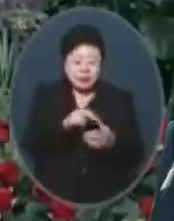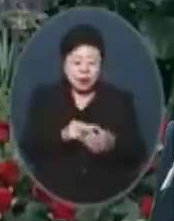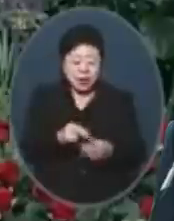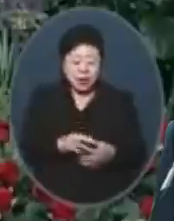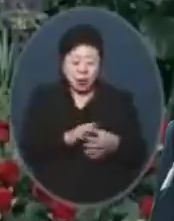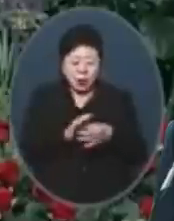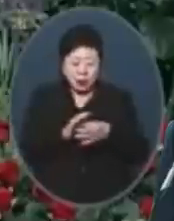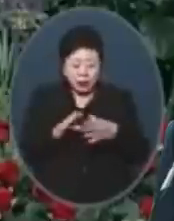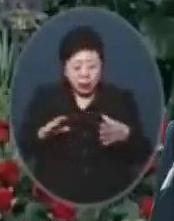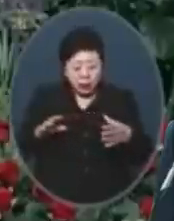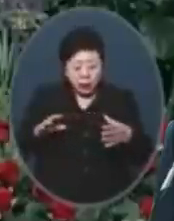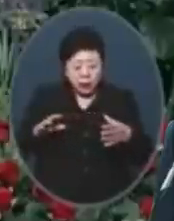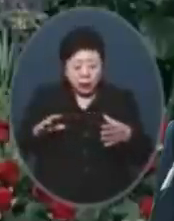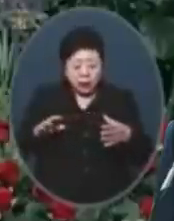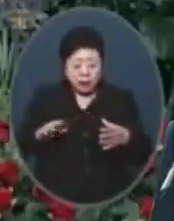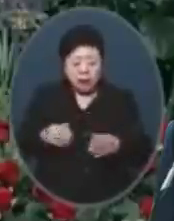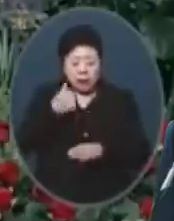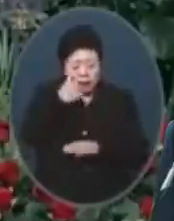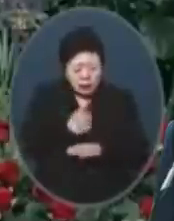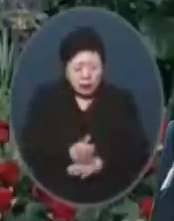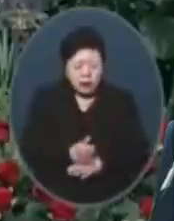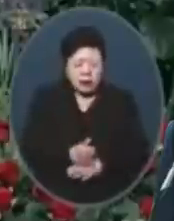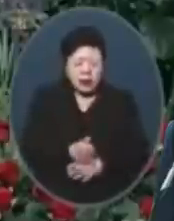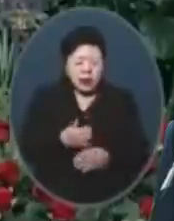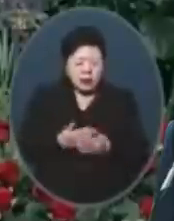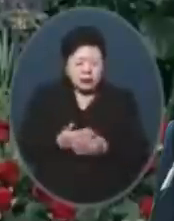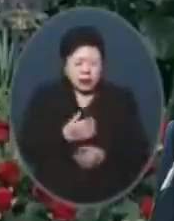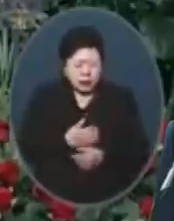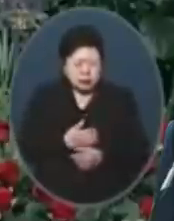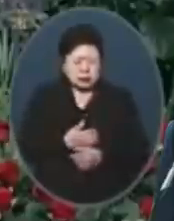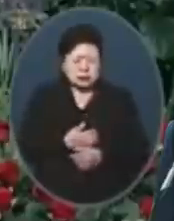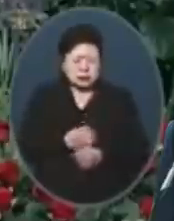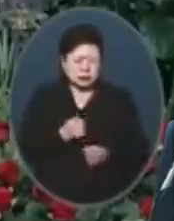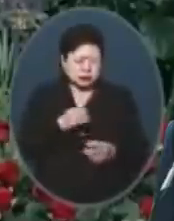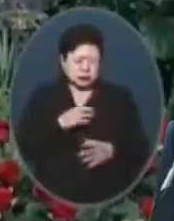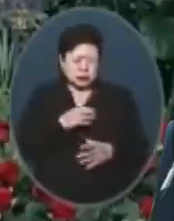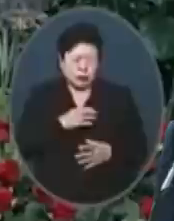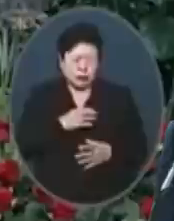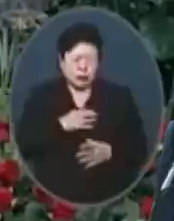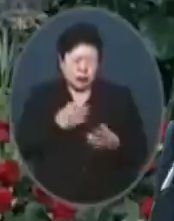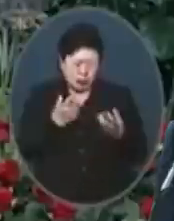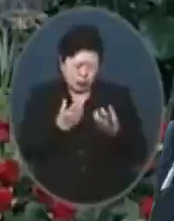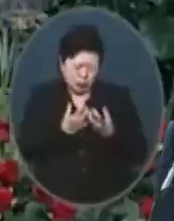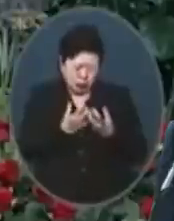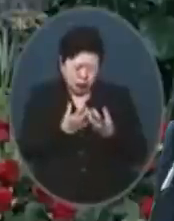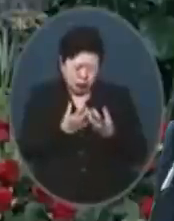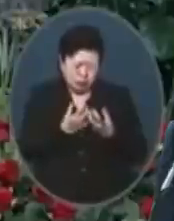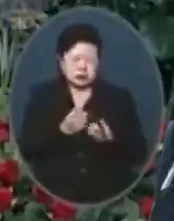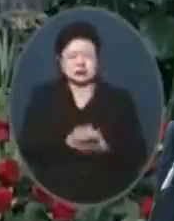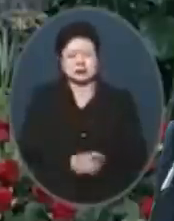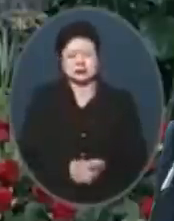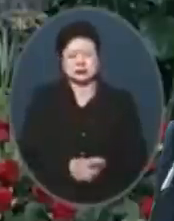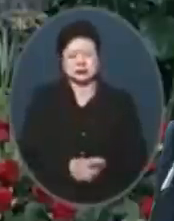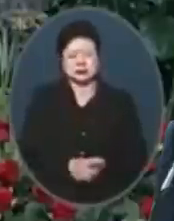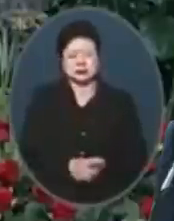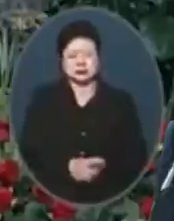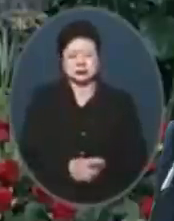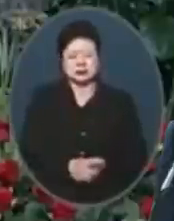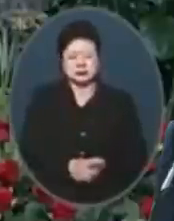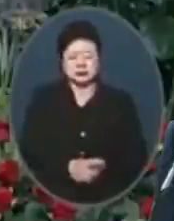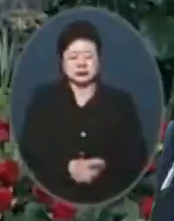관계가 끊어지고 걱정과 근심과 불안과 두려움 속에 떨어져서 그 안에 살고